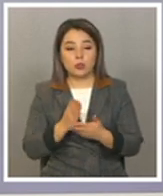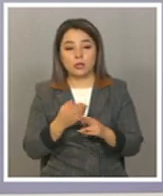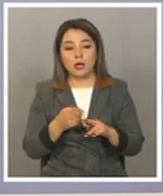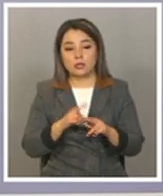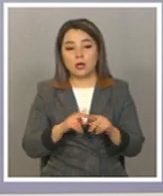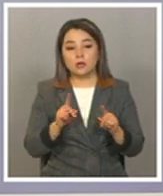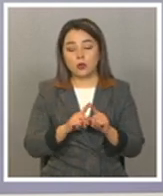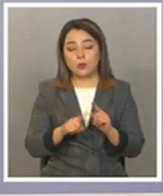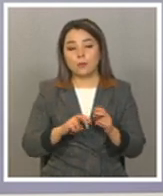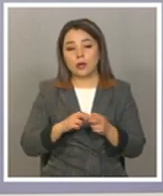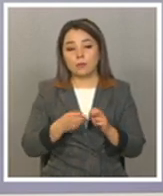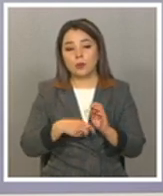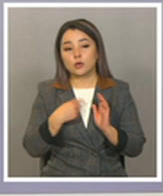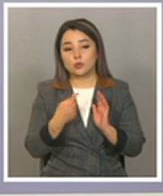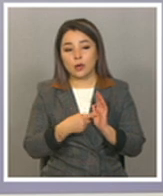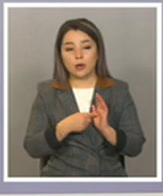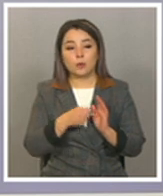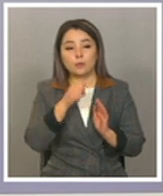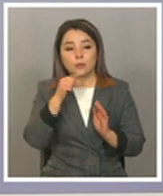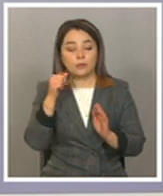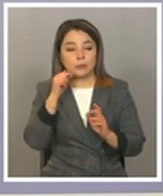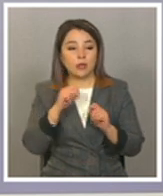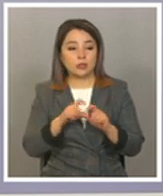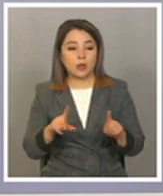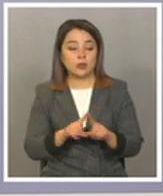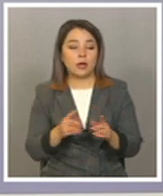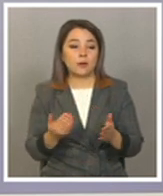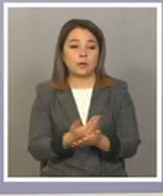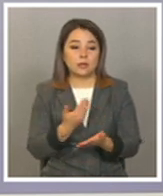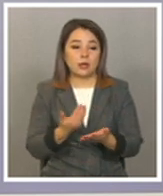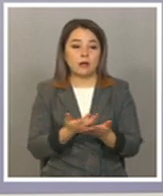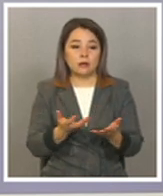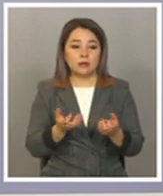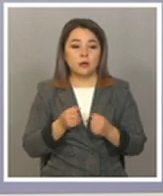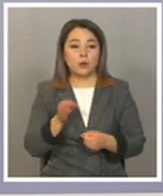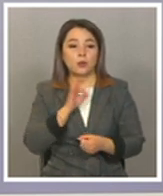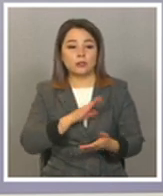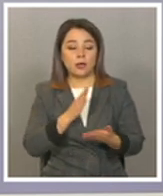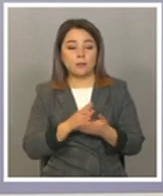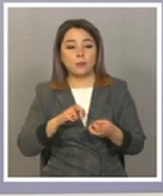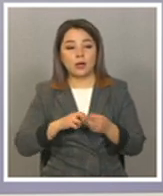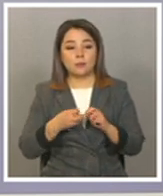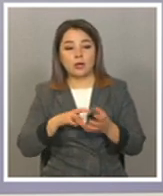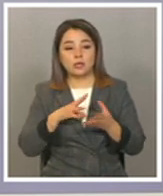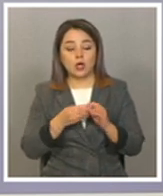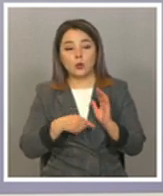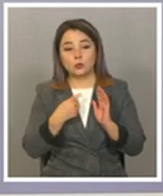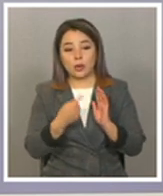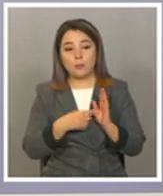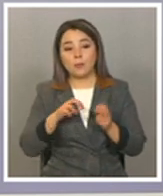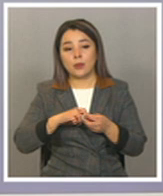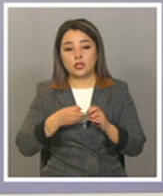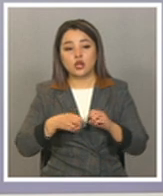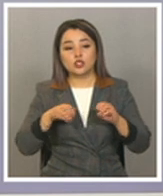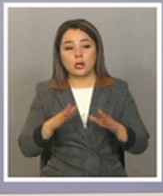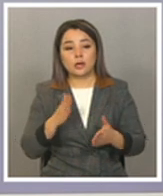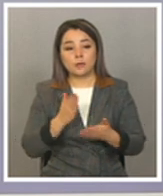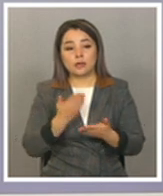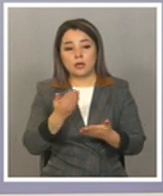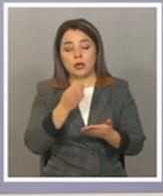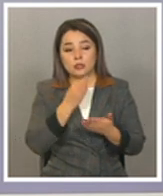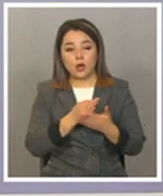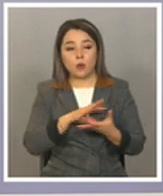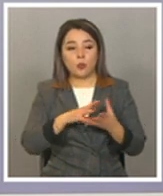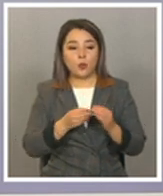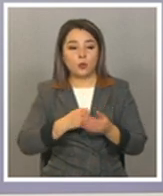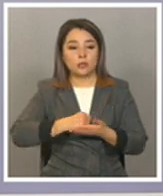сұрақтар туралы өткен сабақтарда мәлімет алып қолданғансыздар. Проблемалық сұрақтар проблеманы шешетіндей болжам